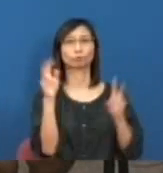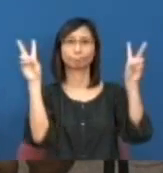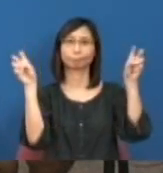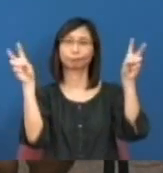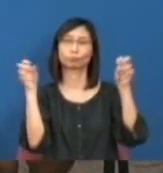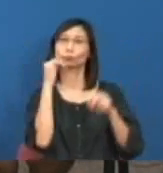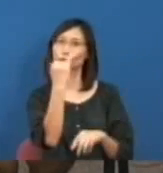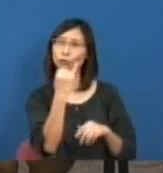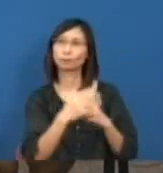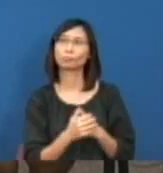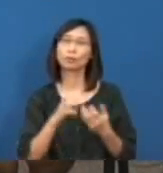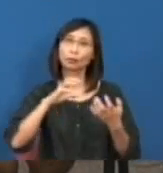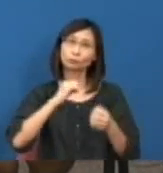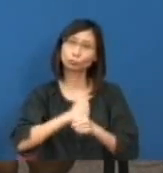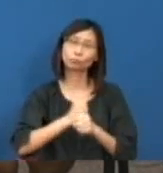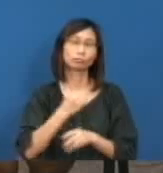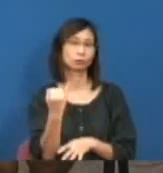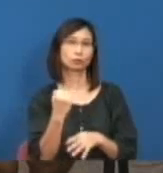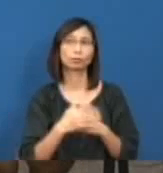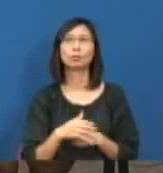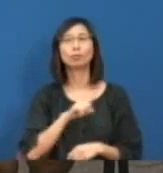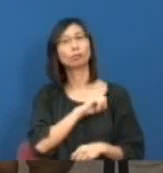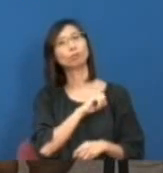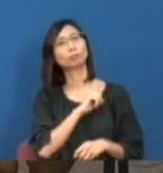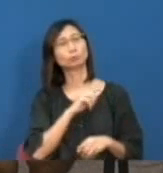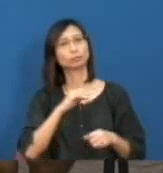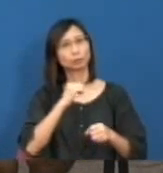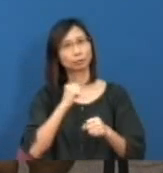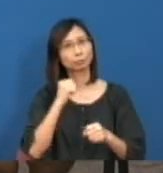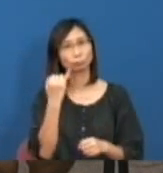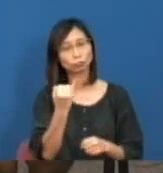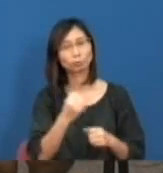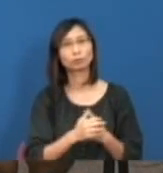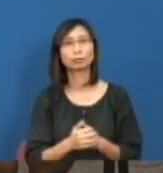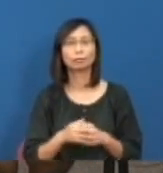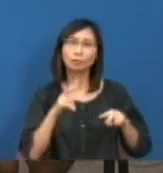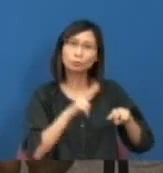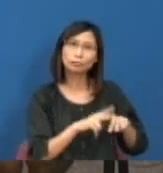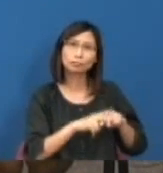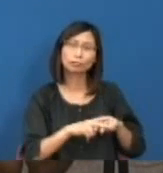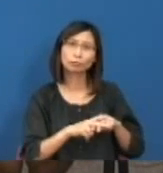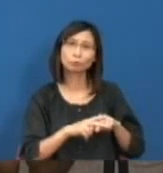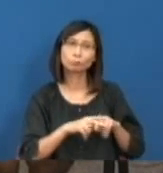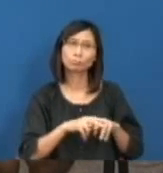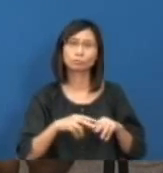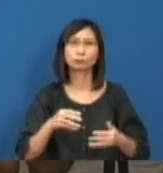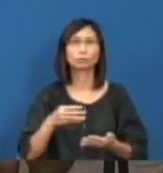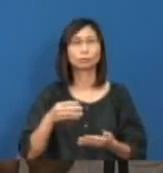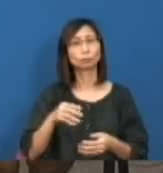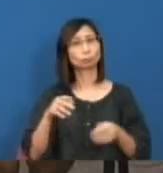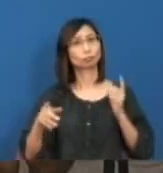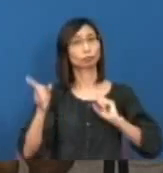搞得唔好。咁我哋又自己犯錯啦，咁共產黨點解要放過我哋咧？ 係咯，唔係趕盡殺絕啊咩？係好機會啊嘛。